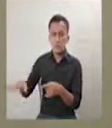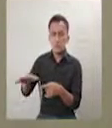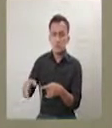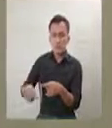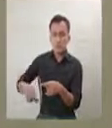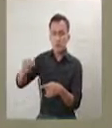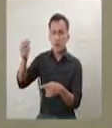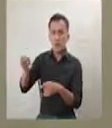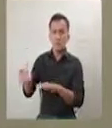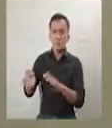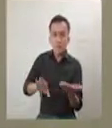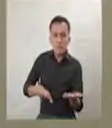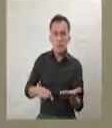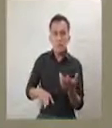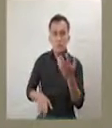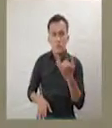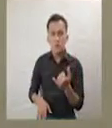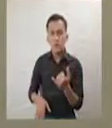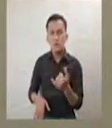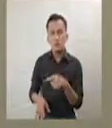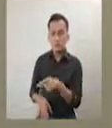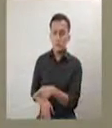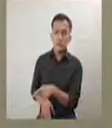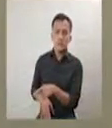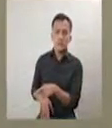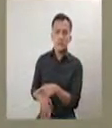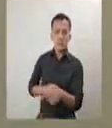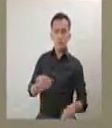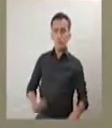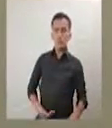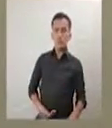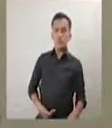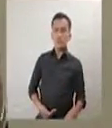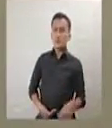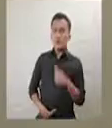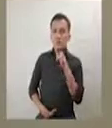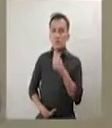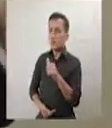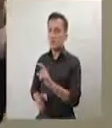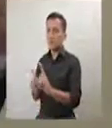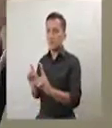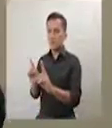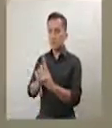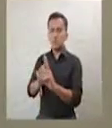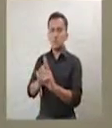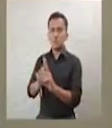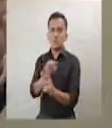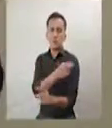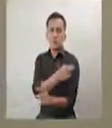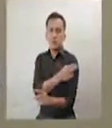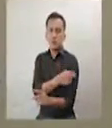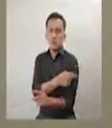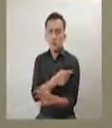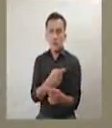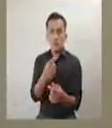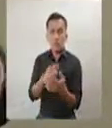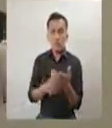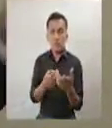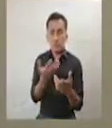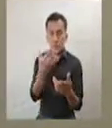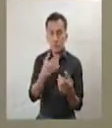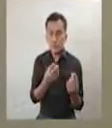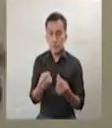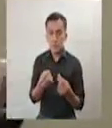nagkakaroon na ganyan mataas ng death rate. Because yung mga buntis, hindi sila lumalapit mismo sa center. So ang pinakamagandang gawin